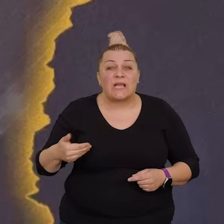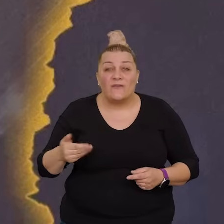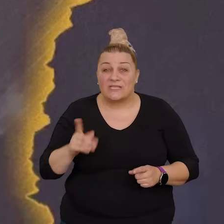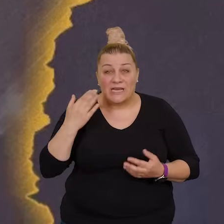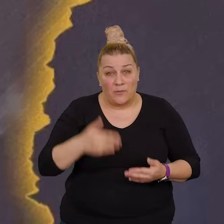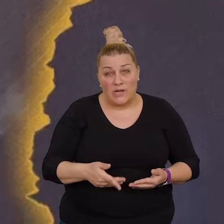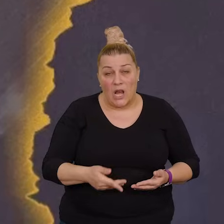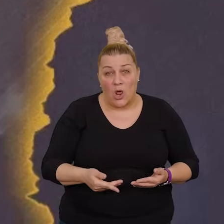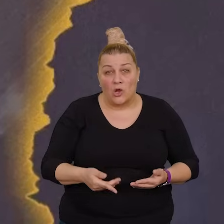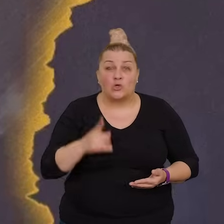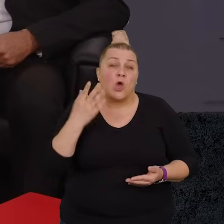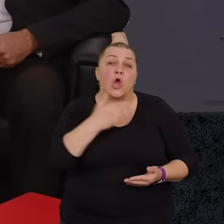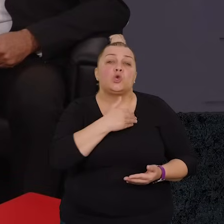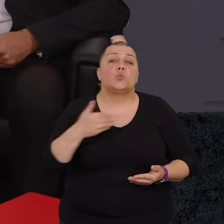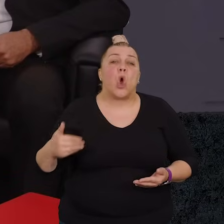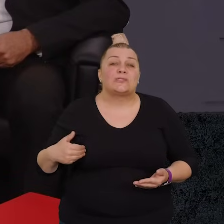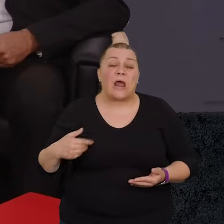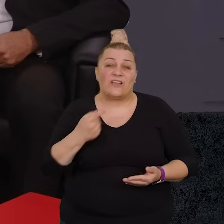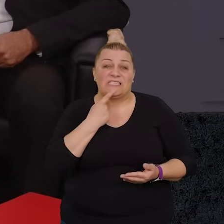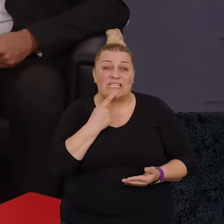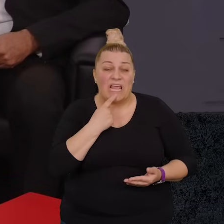znači jugoslavenski jezik i književnosti.